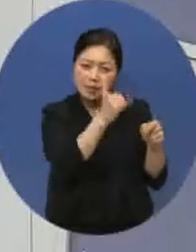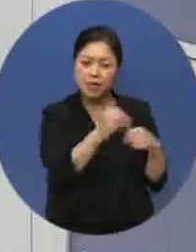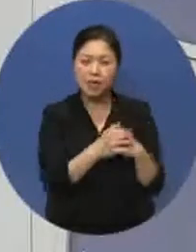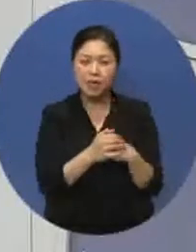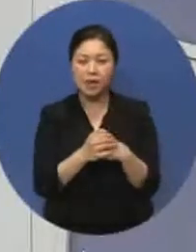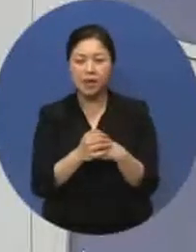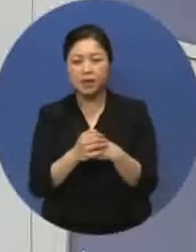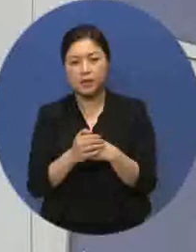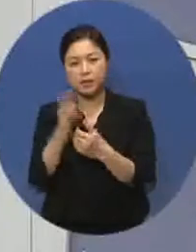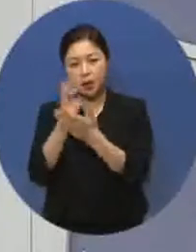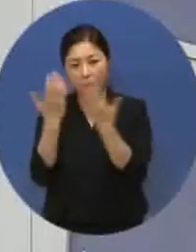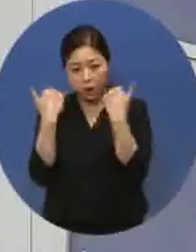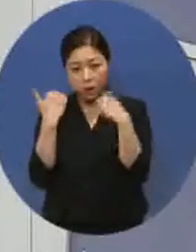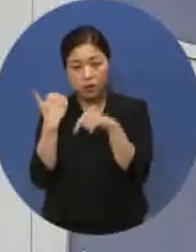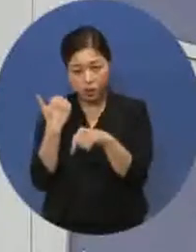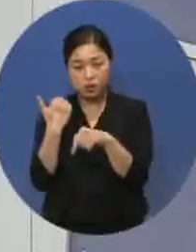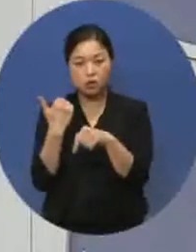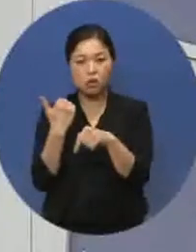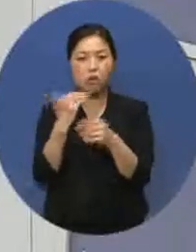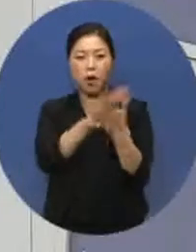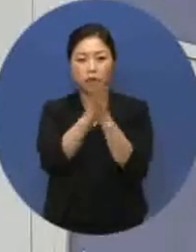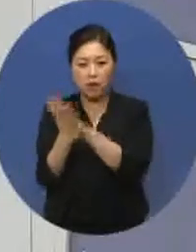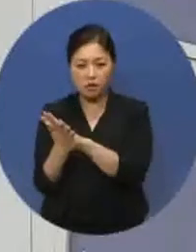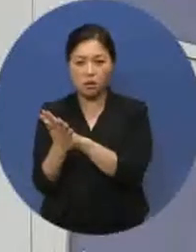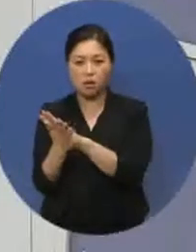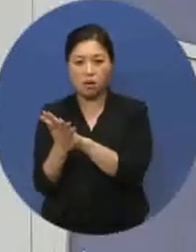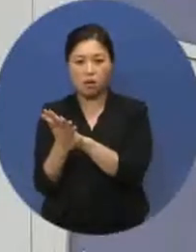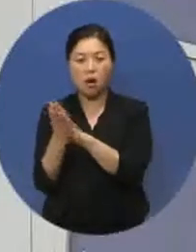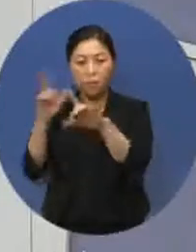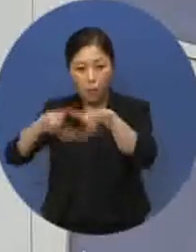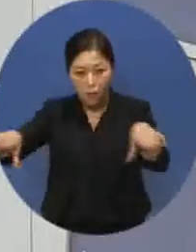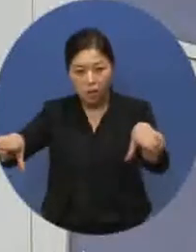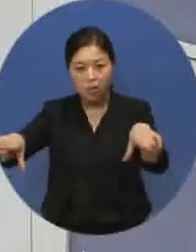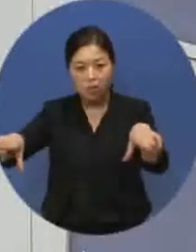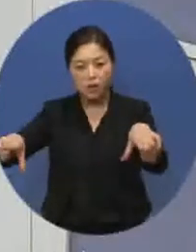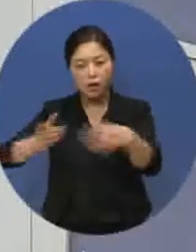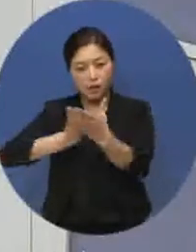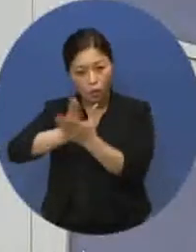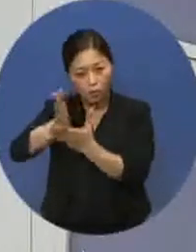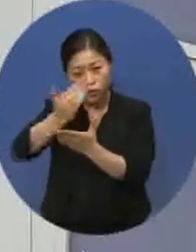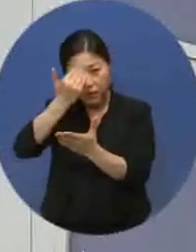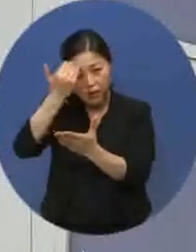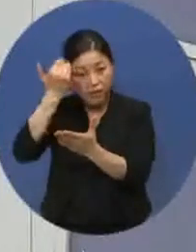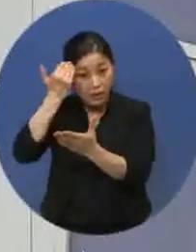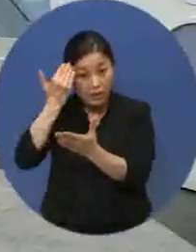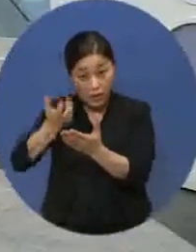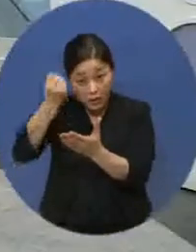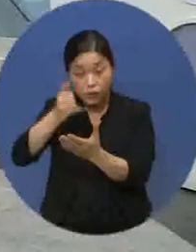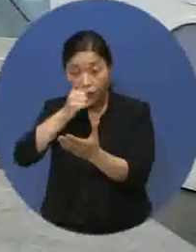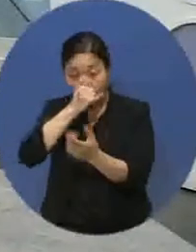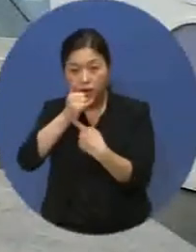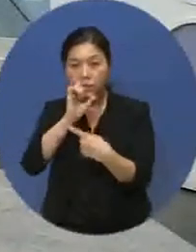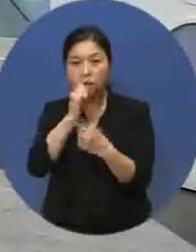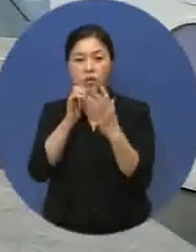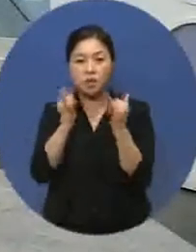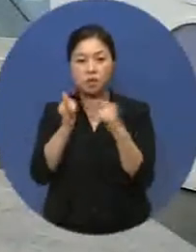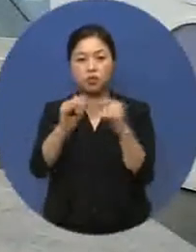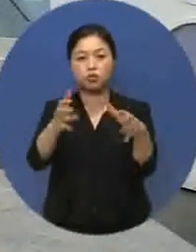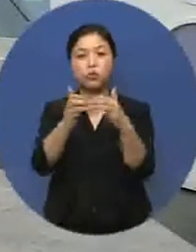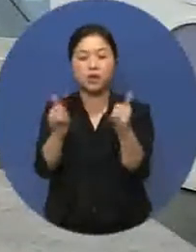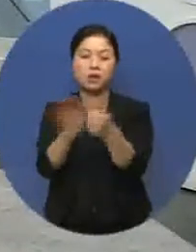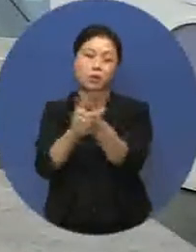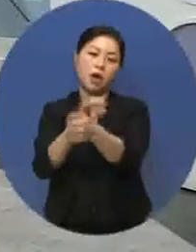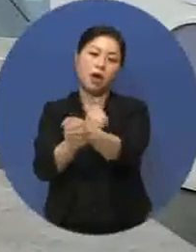이제 전환되는 네. 계기가 되어서 앞으로는 더 많은 전문성을 가진 변호사들이 국민 여러분께 다가갈 거라고 생각합니다.